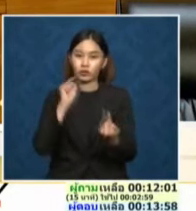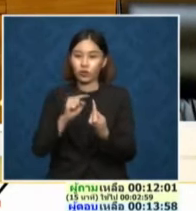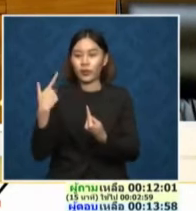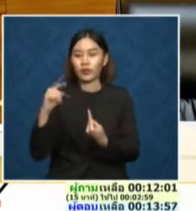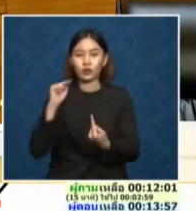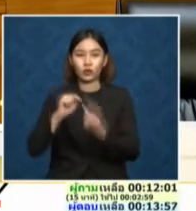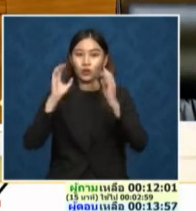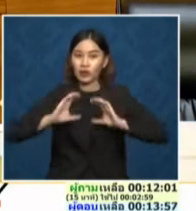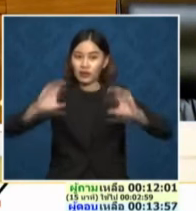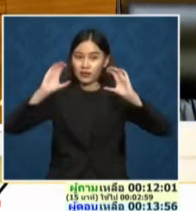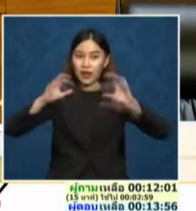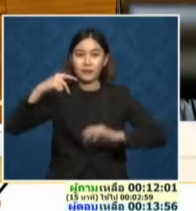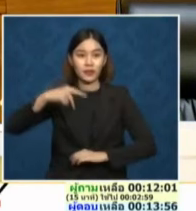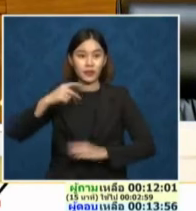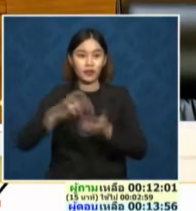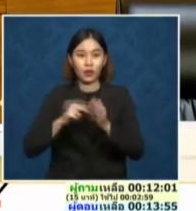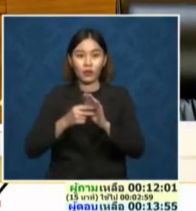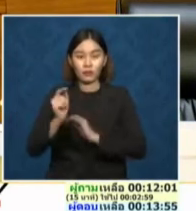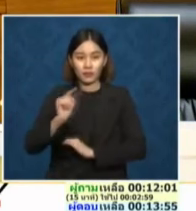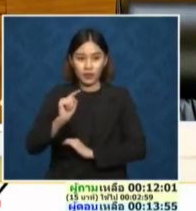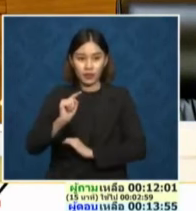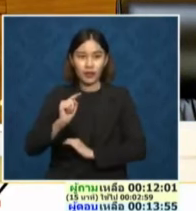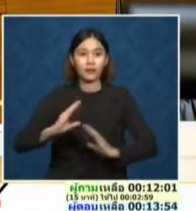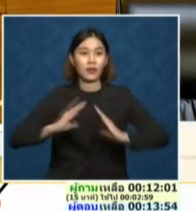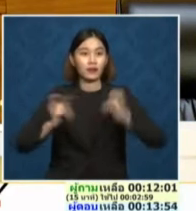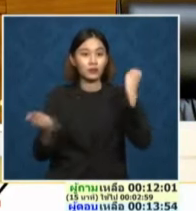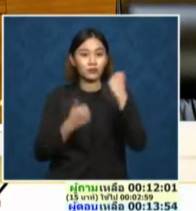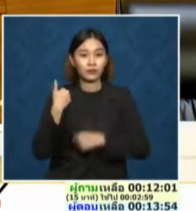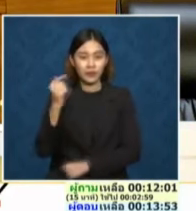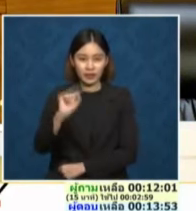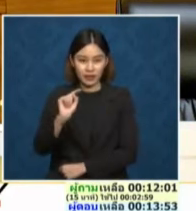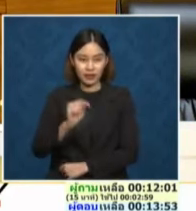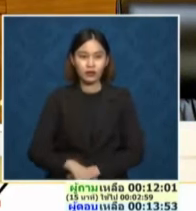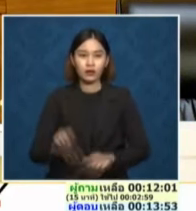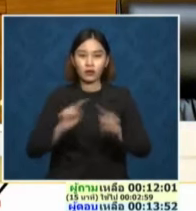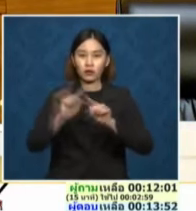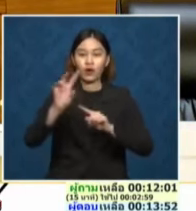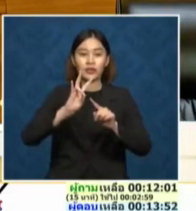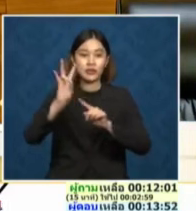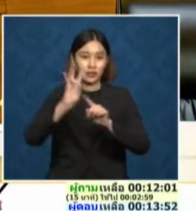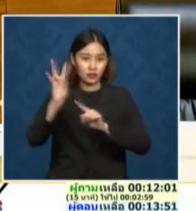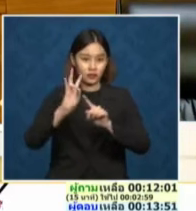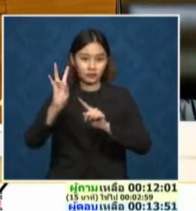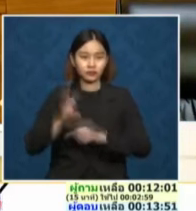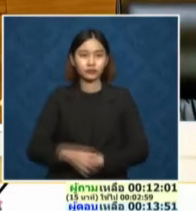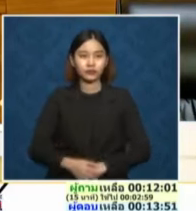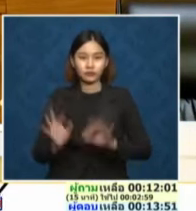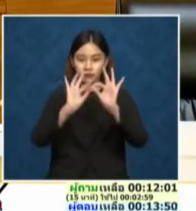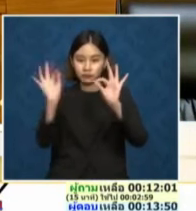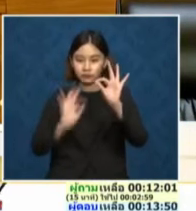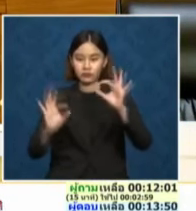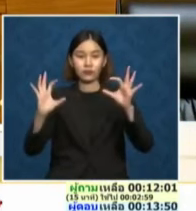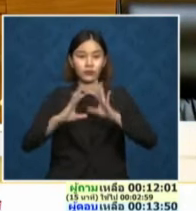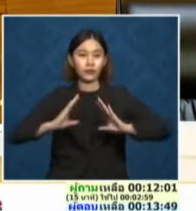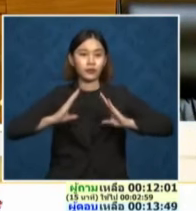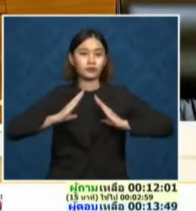ายชื่อของแพทย์ทั้ง2คนในการประเมินถึงจะส่งมาให้รัฐมนตรีว่าการยุติธรรมเป็นคนลงนามพักโทษเพราะฉะนั้นเนี่ยกระบวน